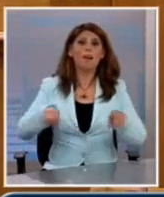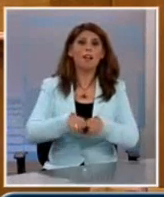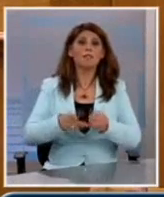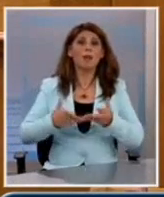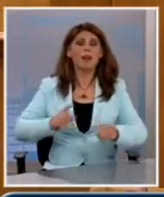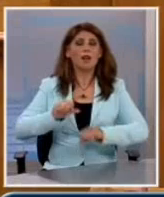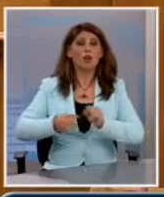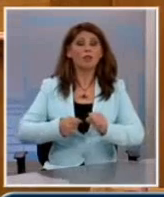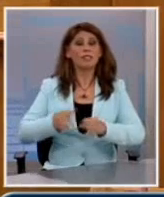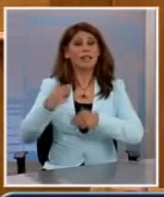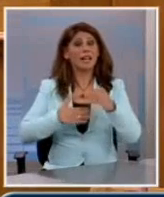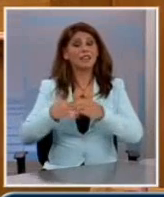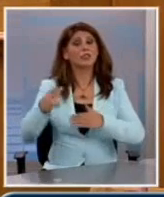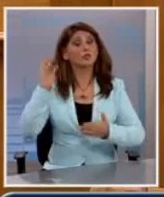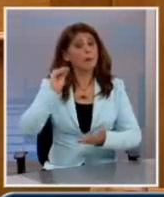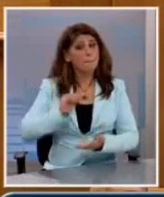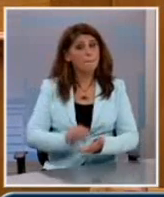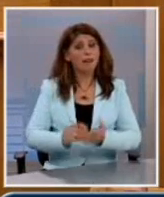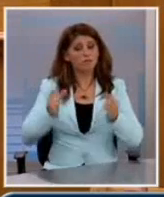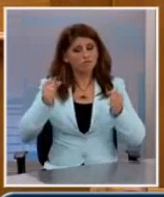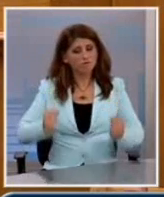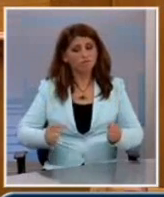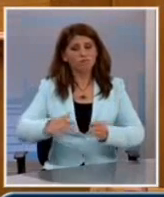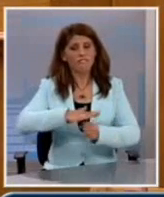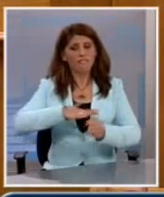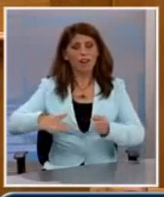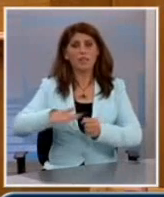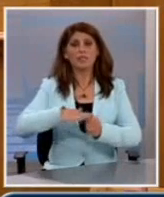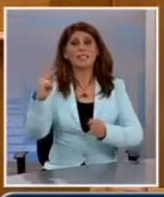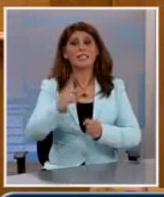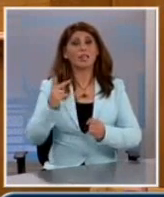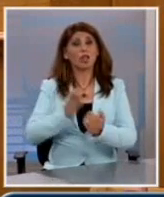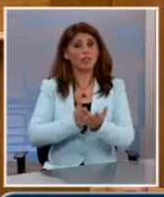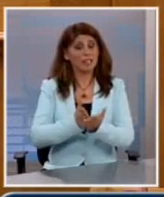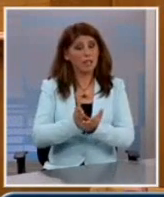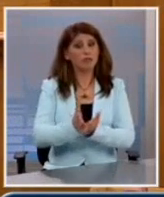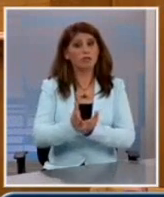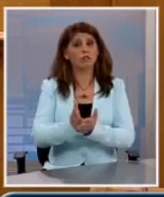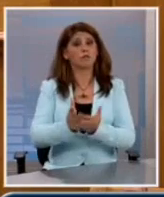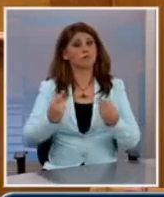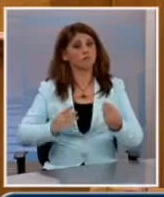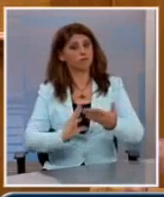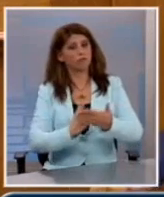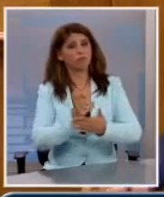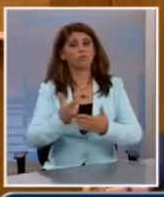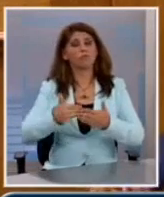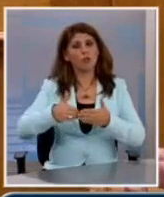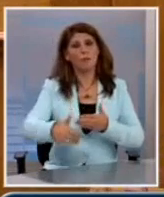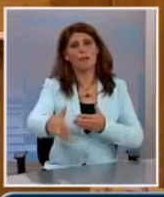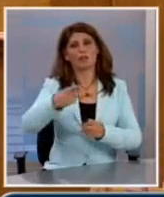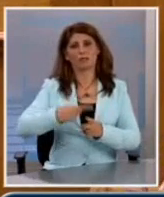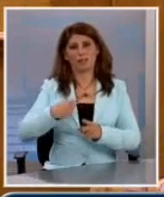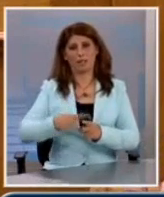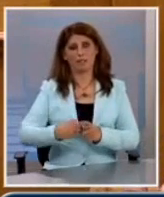Να ξαναχτίσουμε σε στέρεες βάσεις κοινωνικής δικαιοσύνης και προκοπής το αύριο της πατρίδας